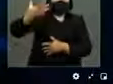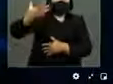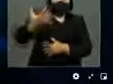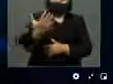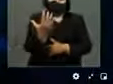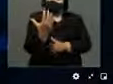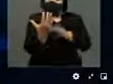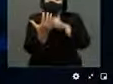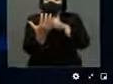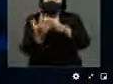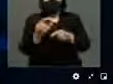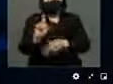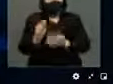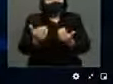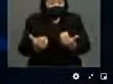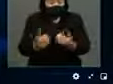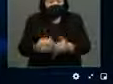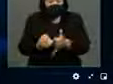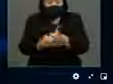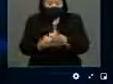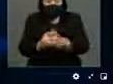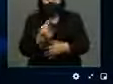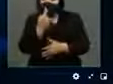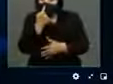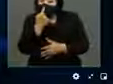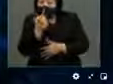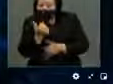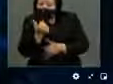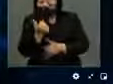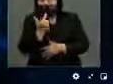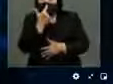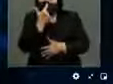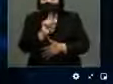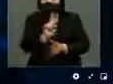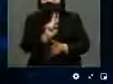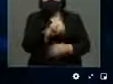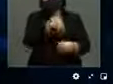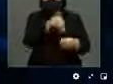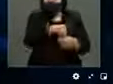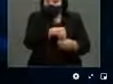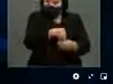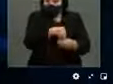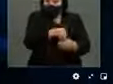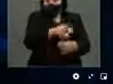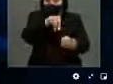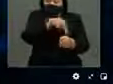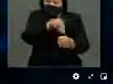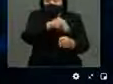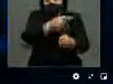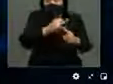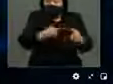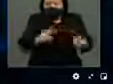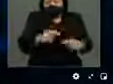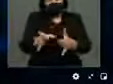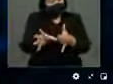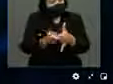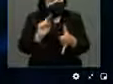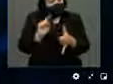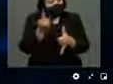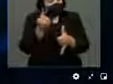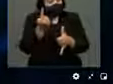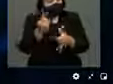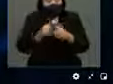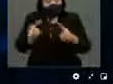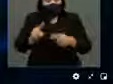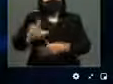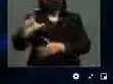าคลัสเตอร์ต่างๆถ้าเป็นสีแดงก็คืออยู่ในระหว่างการควบคุมโรคยังพบผู้ป่วยต่อเนื่องสีเหลืองนี่เ